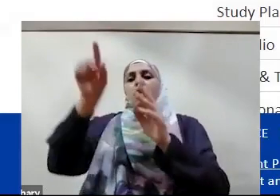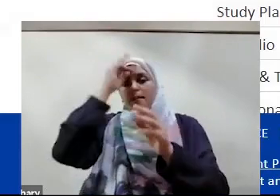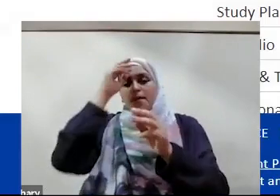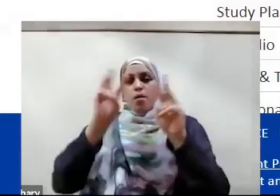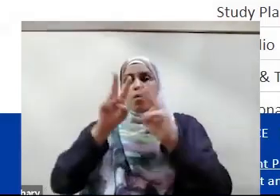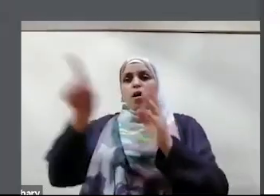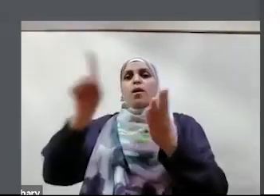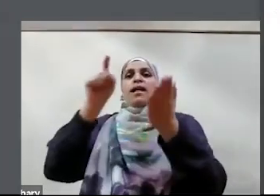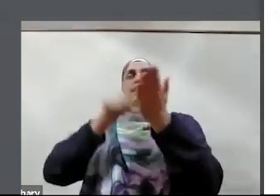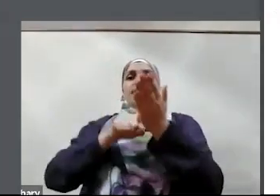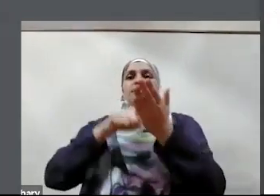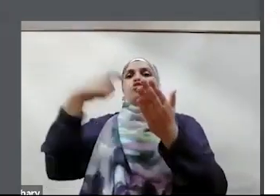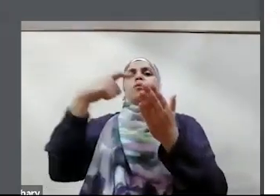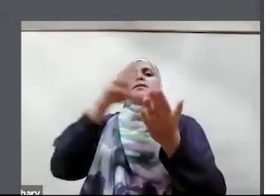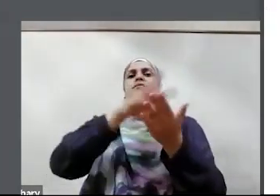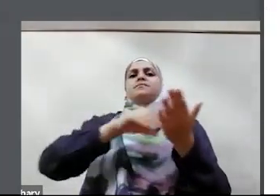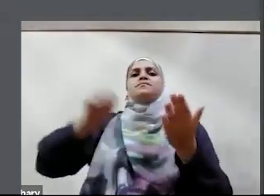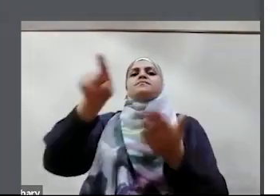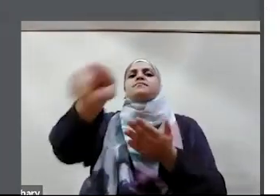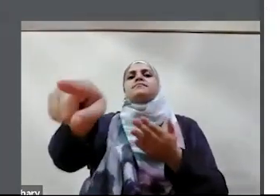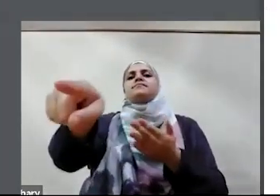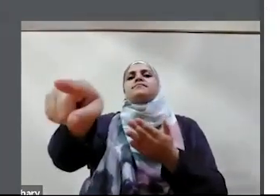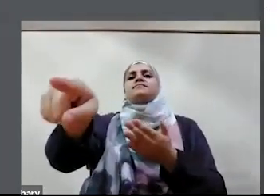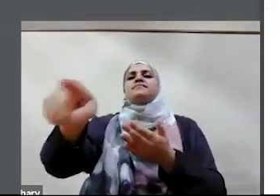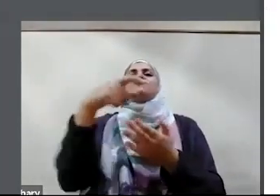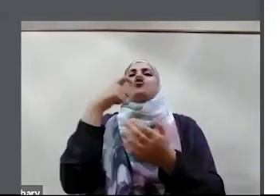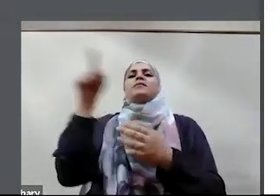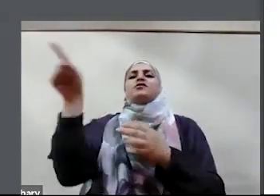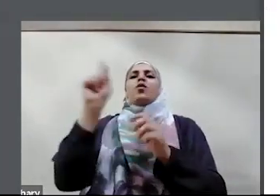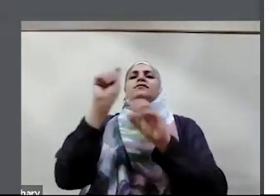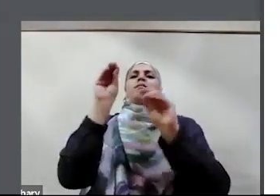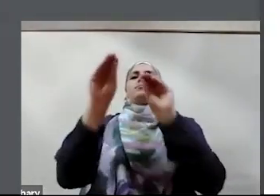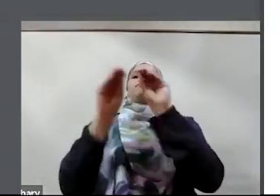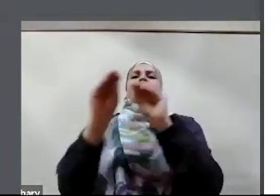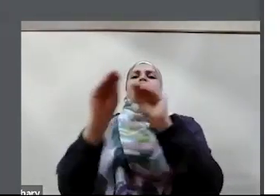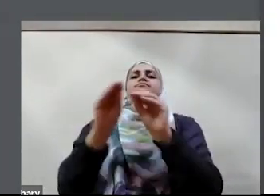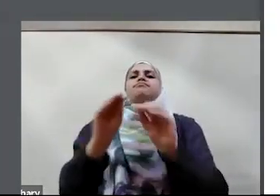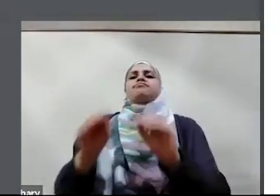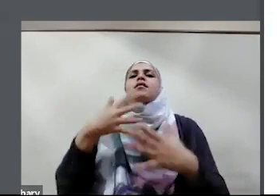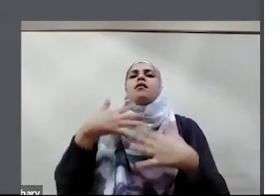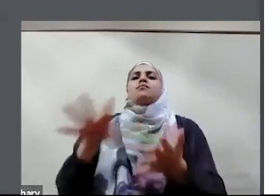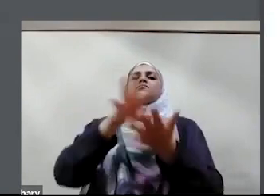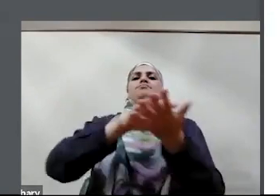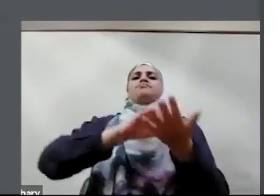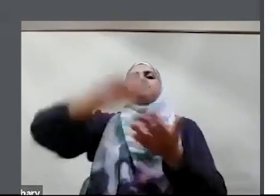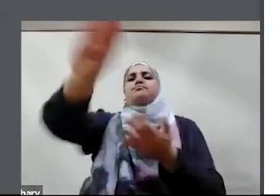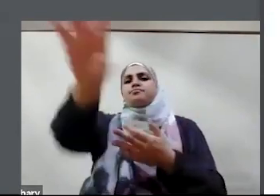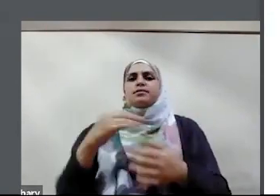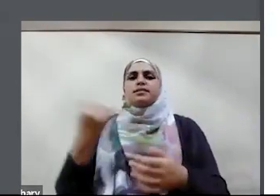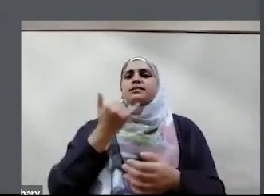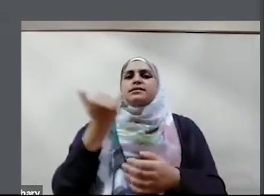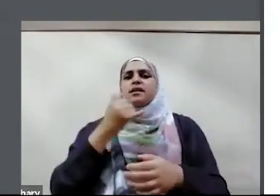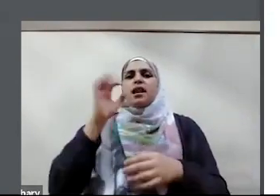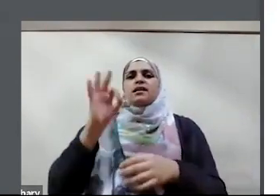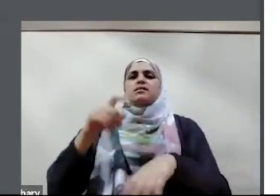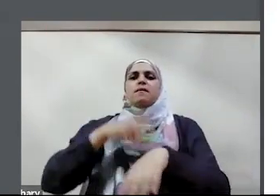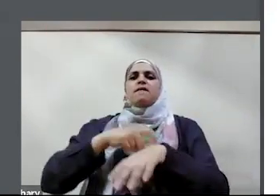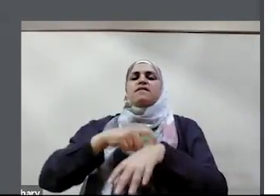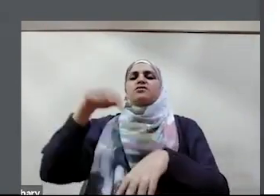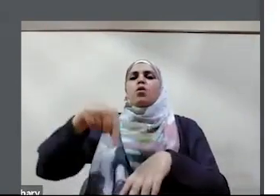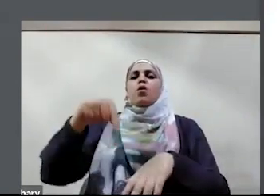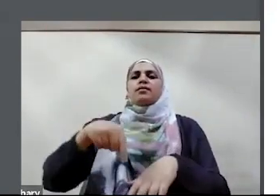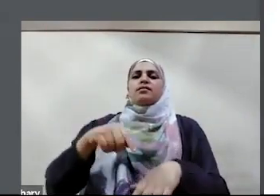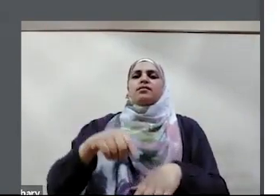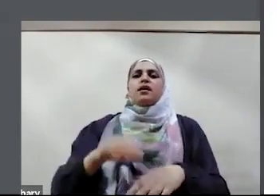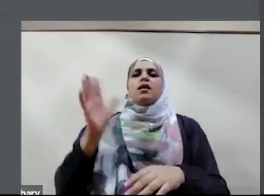ده هياخده على الفورم ده، بس بيكون يقدر ان هو يملاه في ساعتها، ما بيكونش يعني